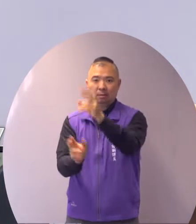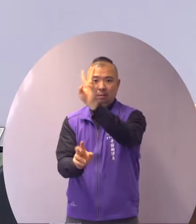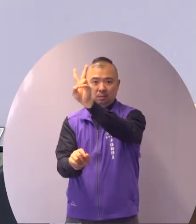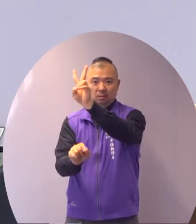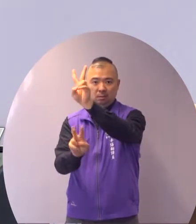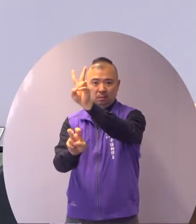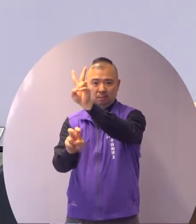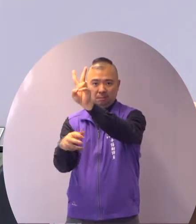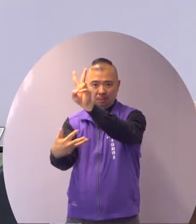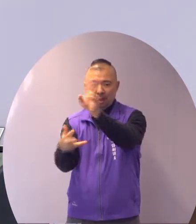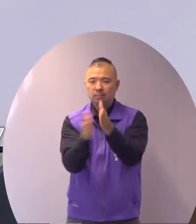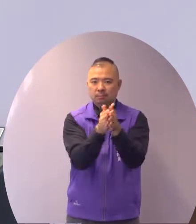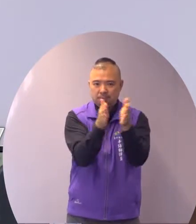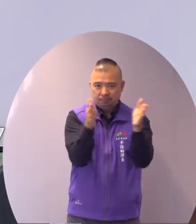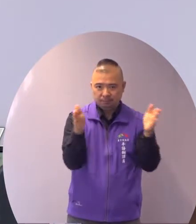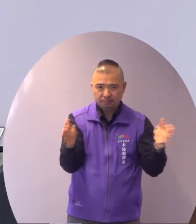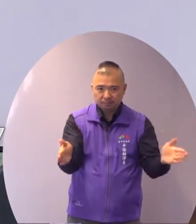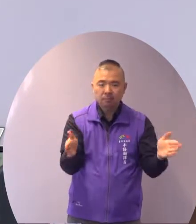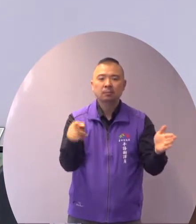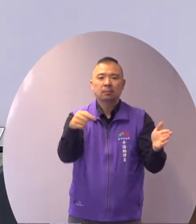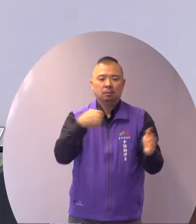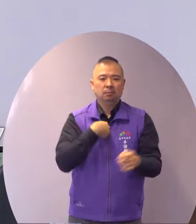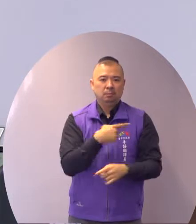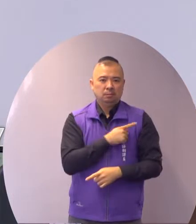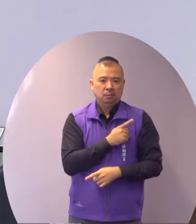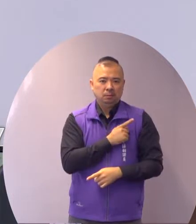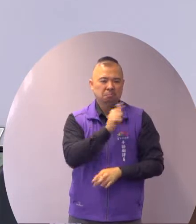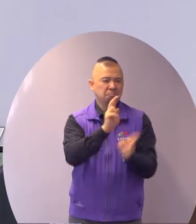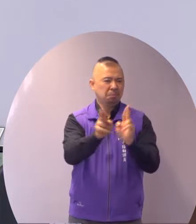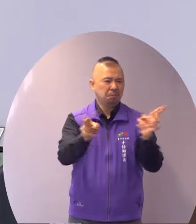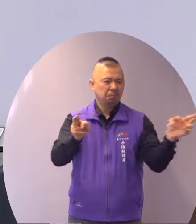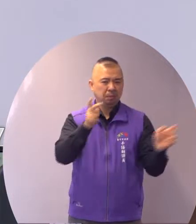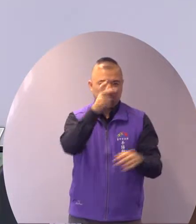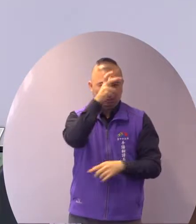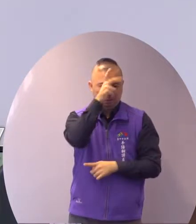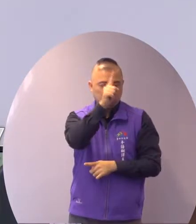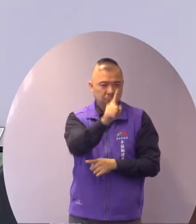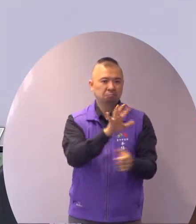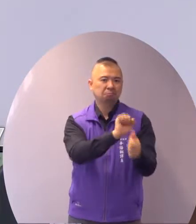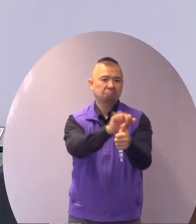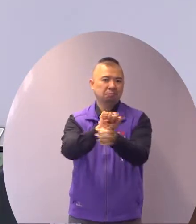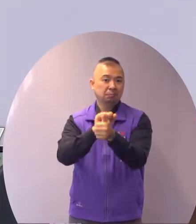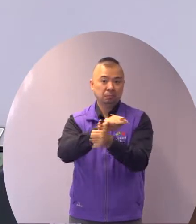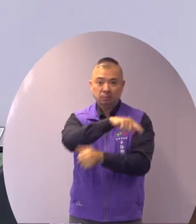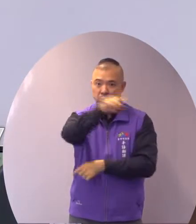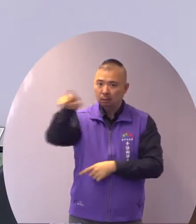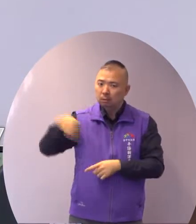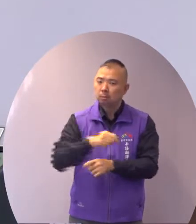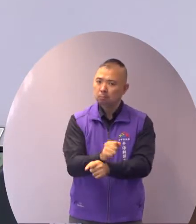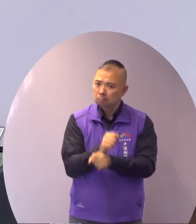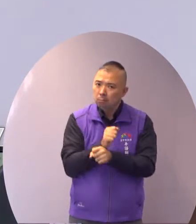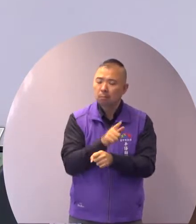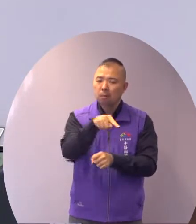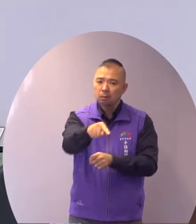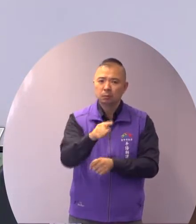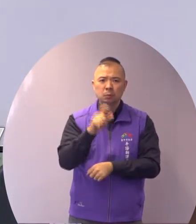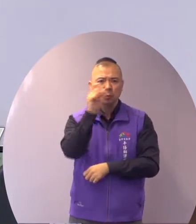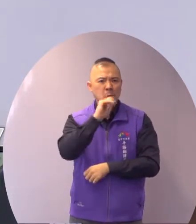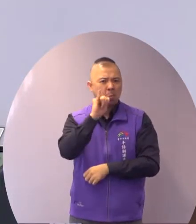所以这段时间再次提醒市民朋友，绝对不要酒驾，害